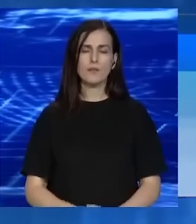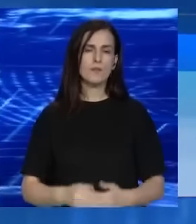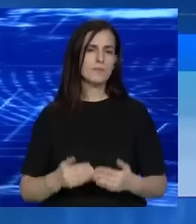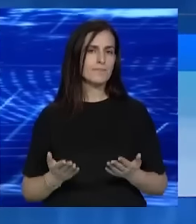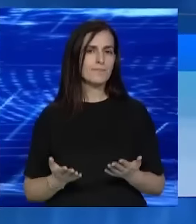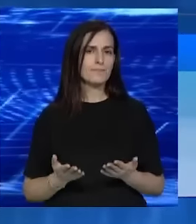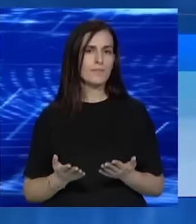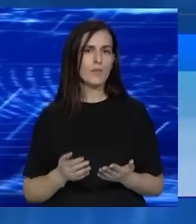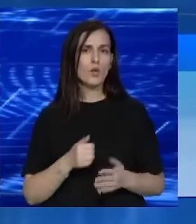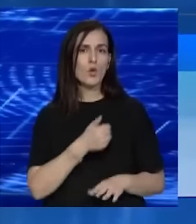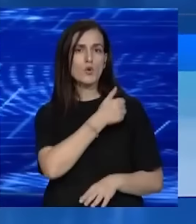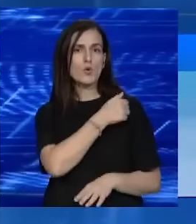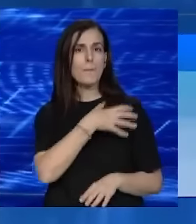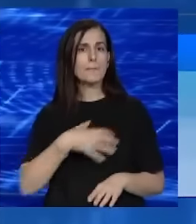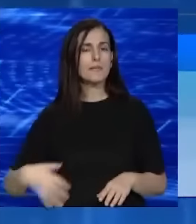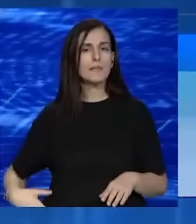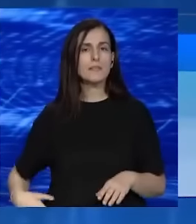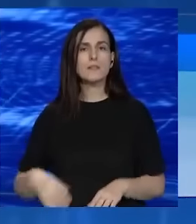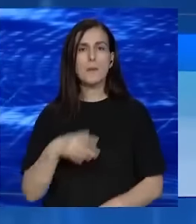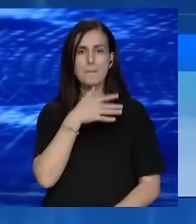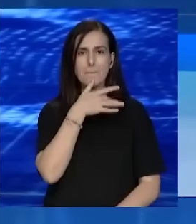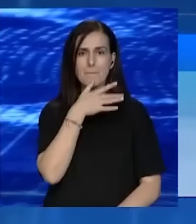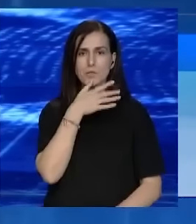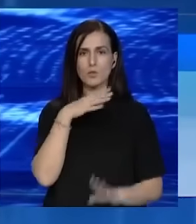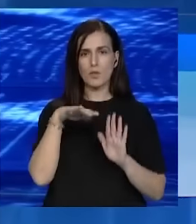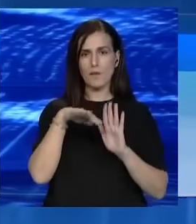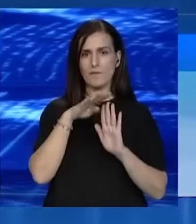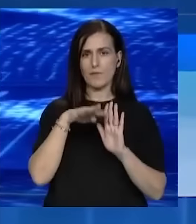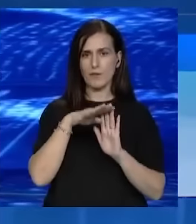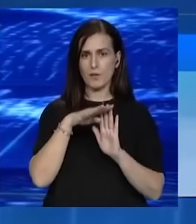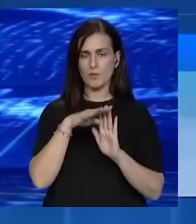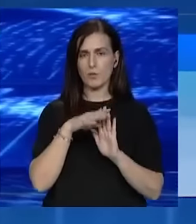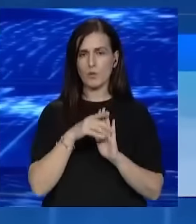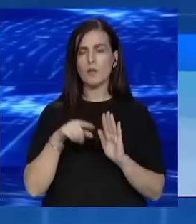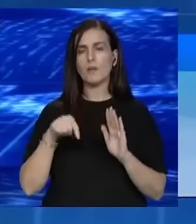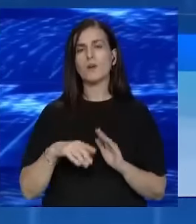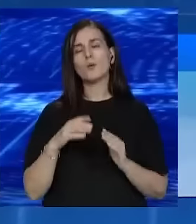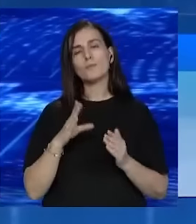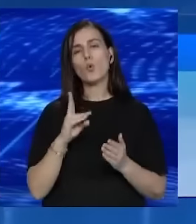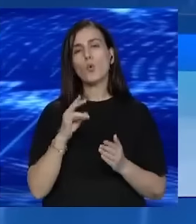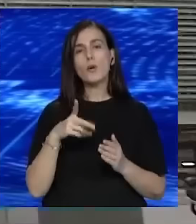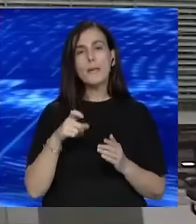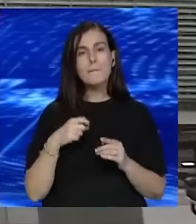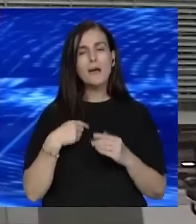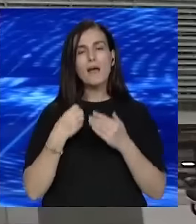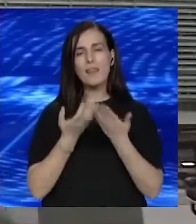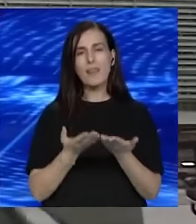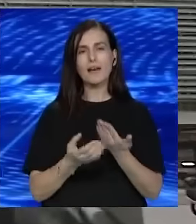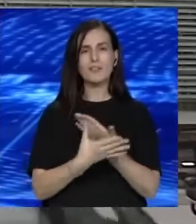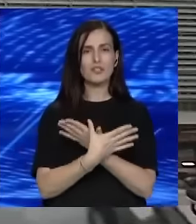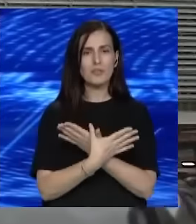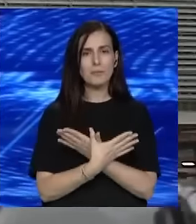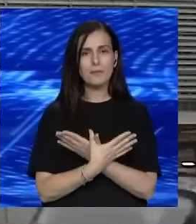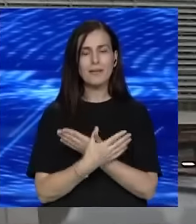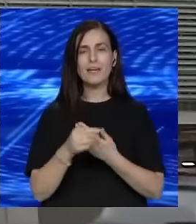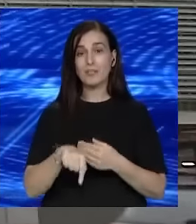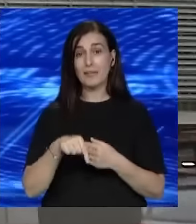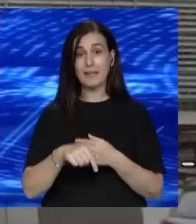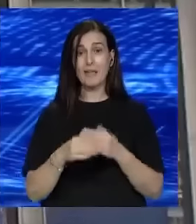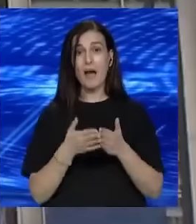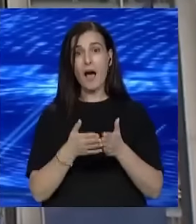Ndërkohë, kryeministri i Maqedonisë Veriut, Hristian Mickoski, ka uruar Shqipërinë në një dalje për mediat për çeljen